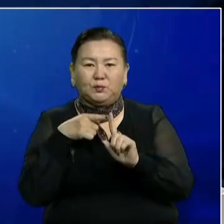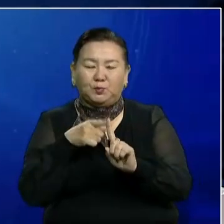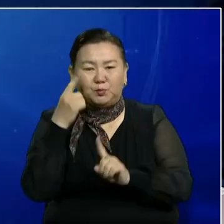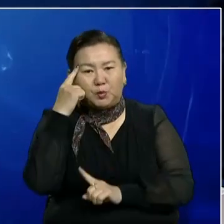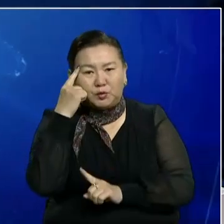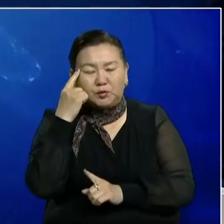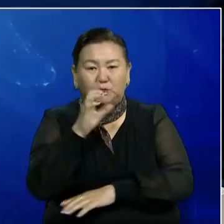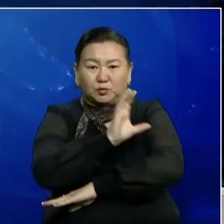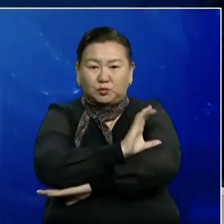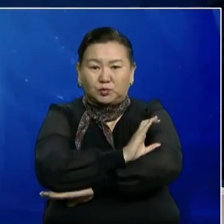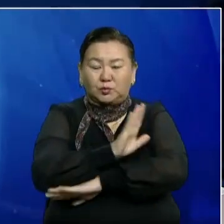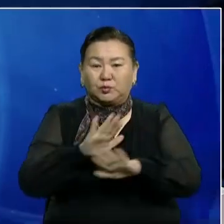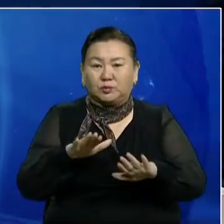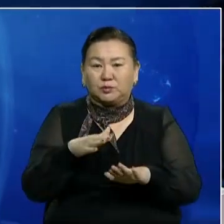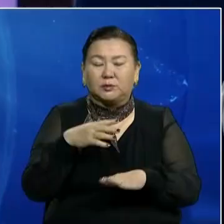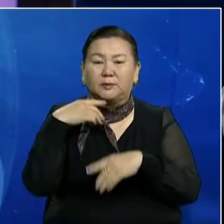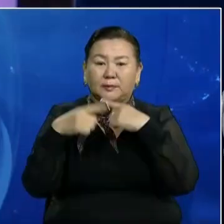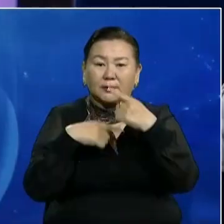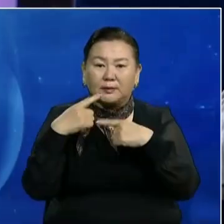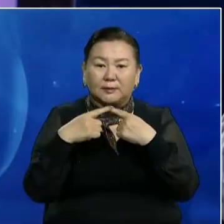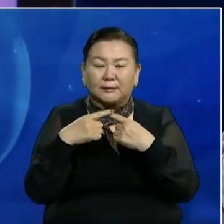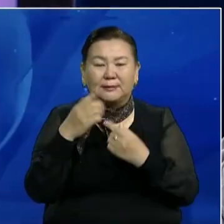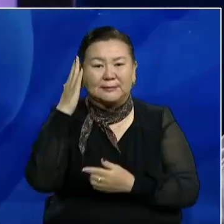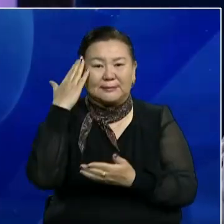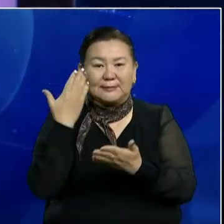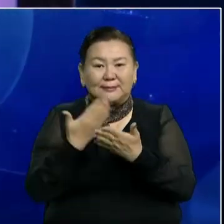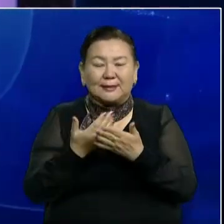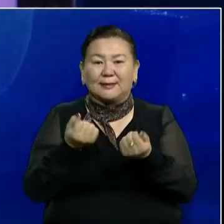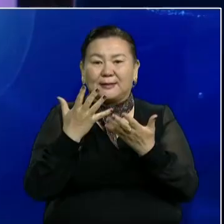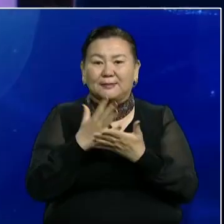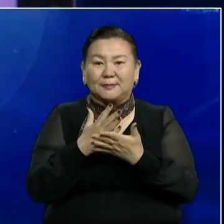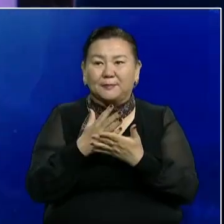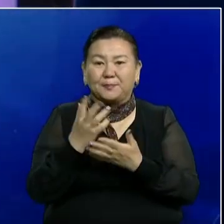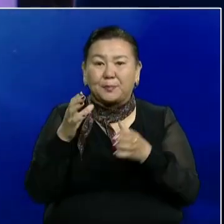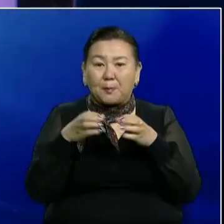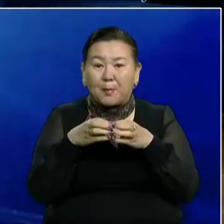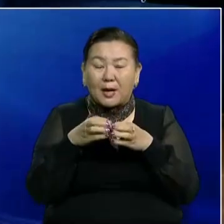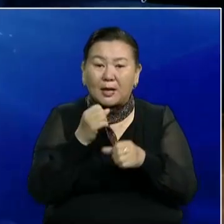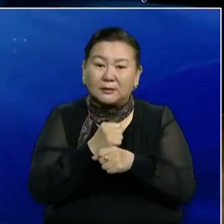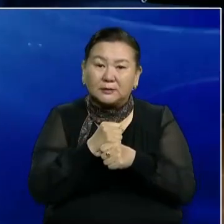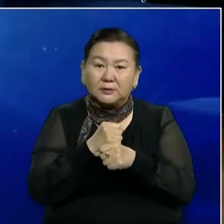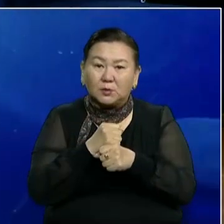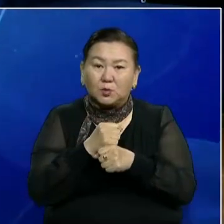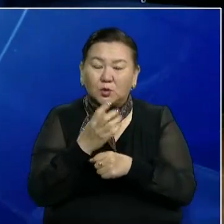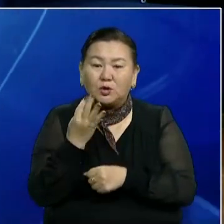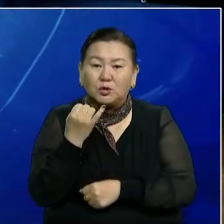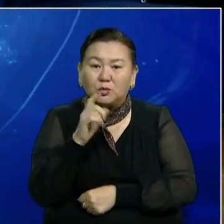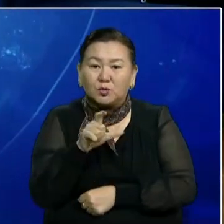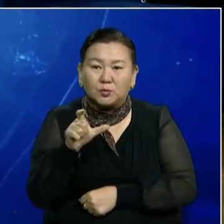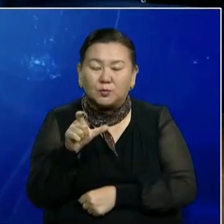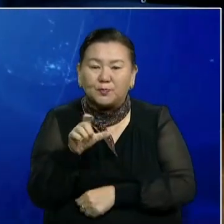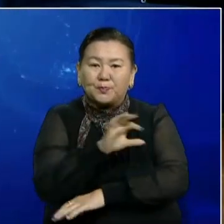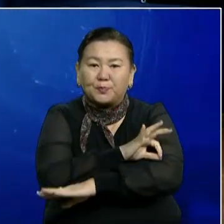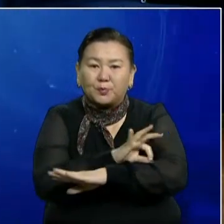уу гэж бодож чинь. Тэгээ хүүхдүүдийнхээ талаар та хоёр маань бас санал санаачлага гаргаж байгаа юм биш үү? Мэдээж багаар ажиллаж байгаа. Хичнээн үнийн бүрэлдэхүүнтэй байна. За төслийн баг